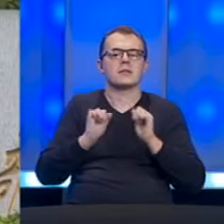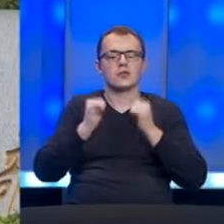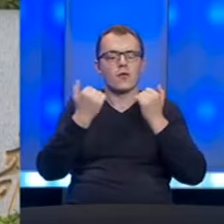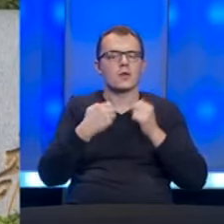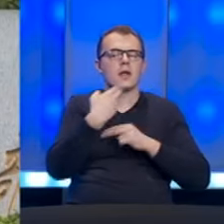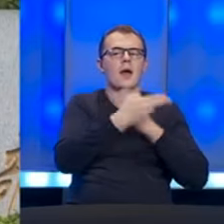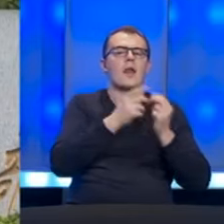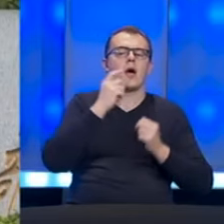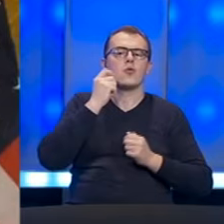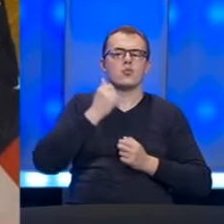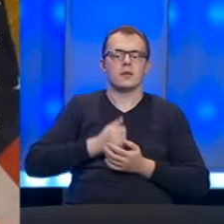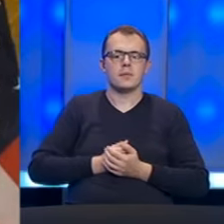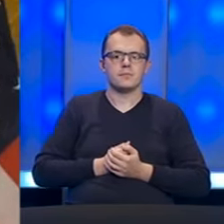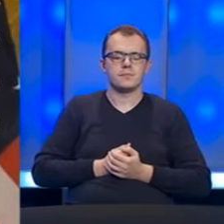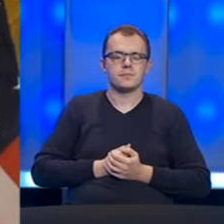ljude.